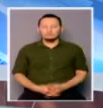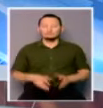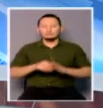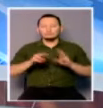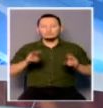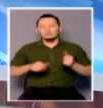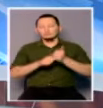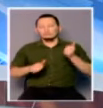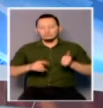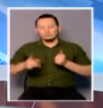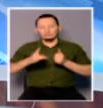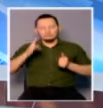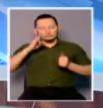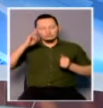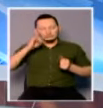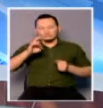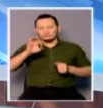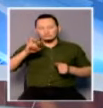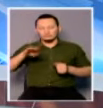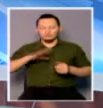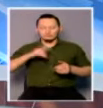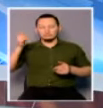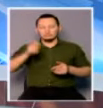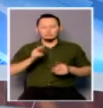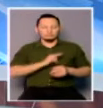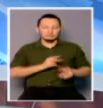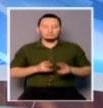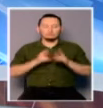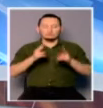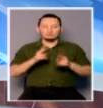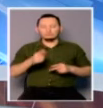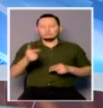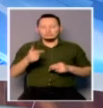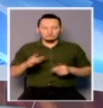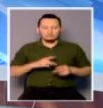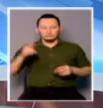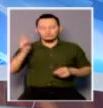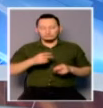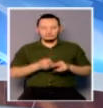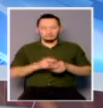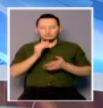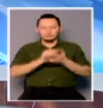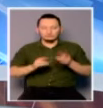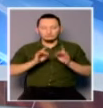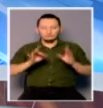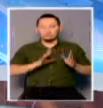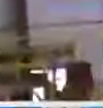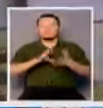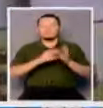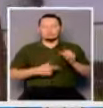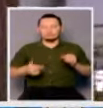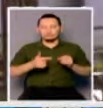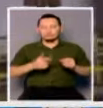Вице-министр энергетики Республики Казахстан Булат Акчулаков прибыл с рабочим визитом в Атырау. Согласно распорядку дня, Булат Акчулаков посетил